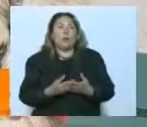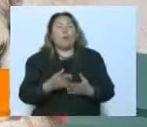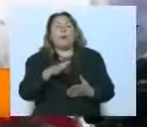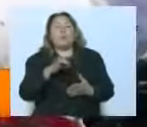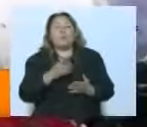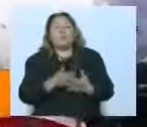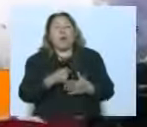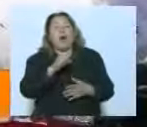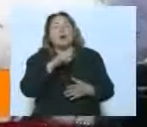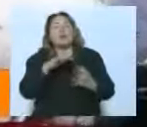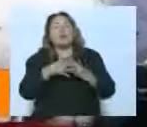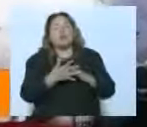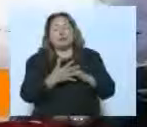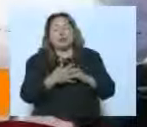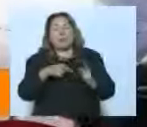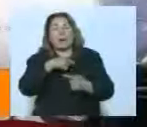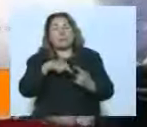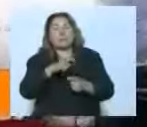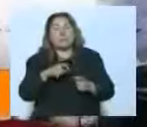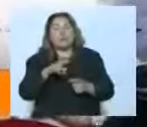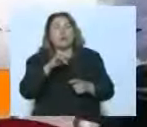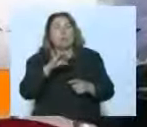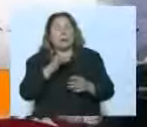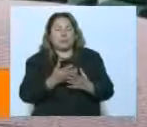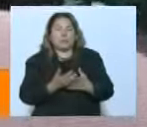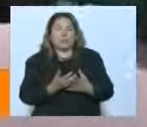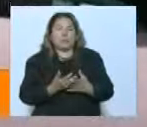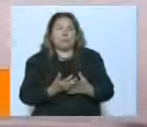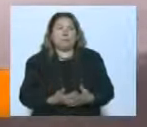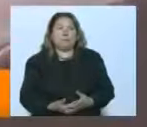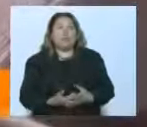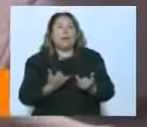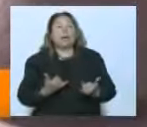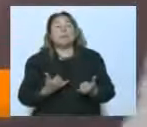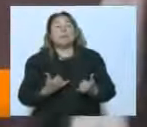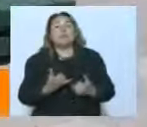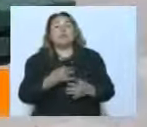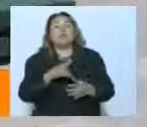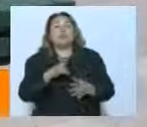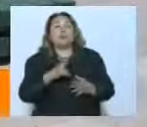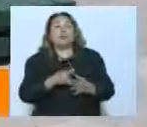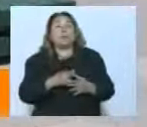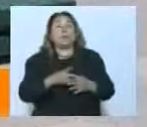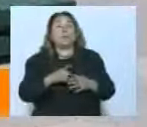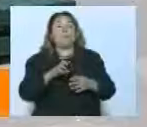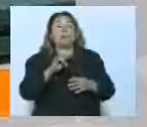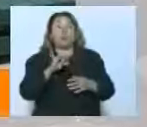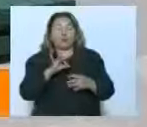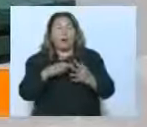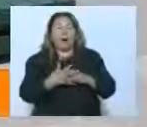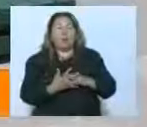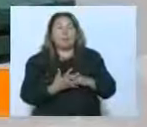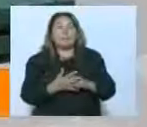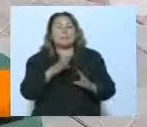қуаттысы Ақшұқыр ауылынан келген кәсіпкер Мес Құбашевтың текесі болып таңдалды. Ал сүйкімді лақ номинациясын Басқұдық ауылынан қатысқан